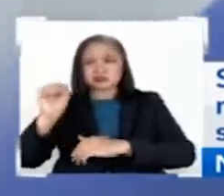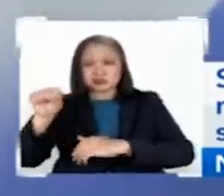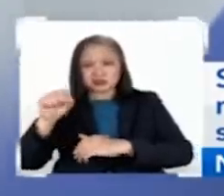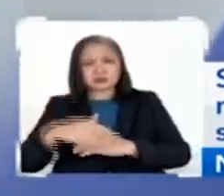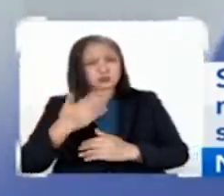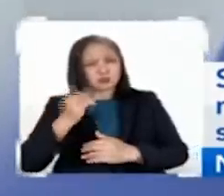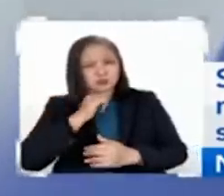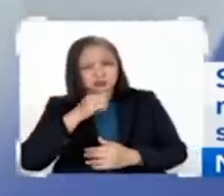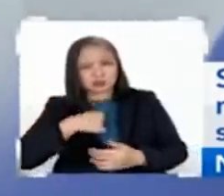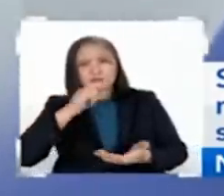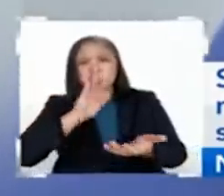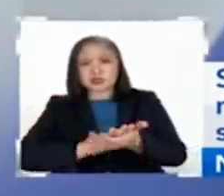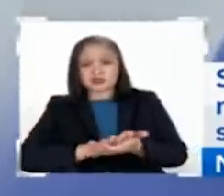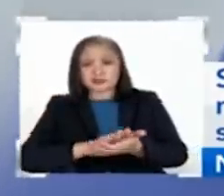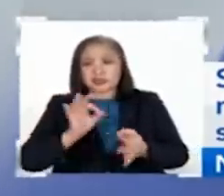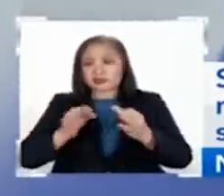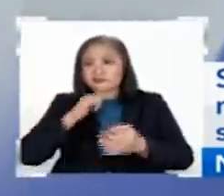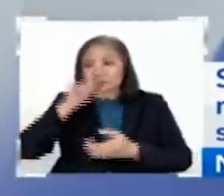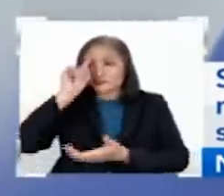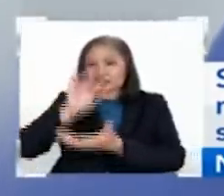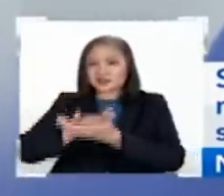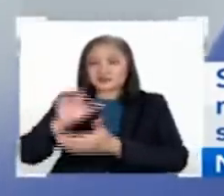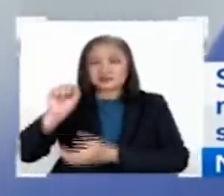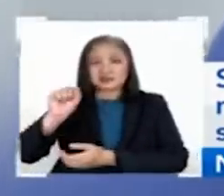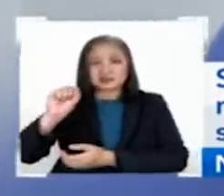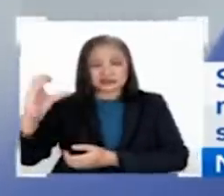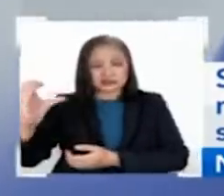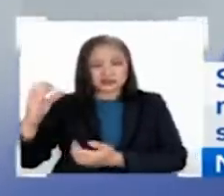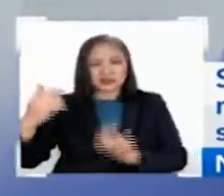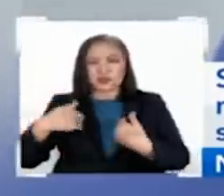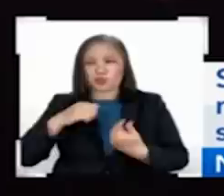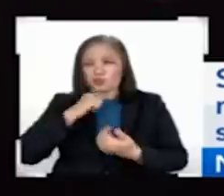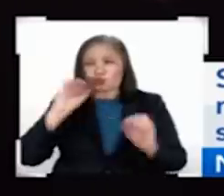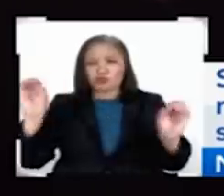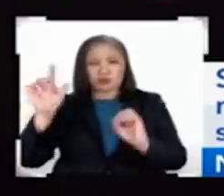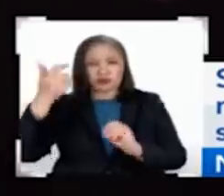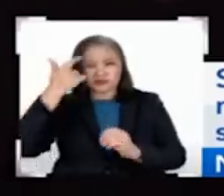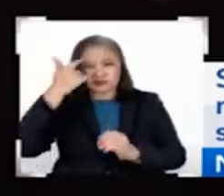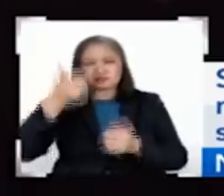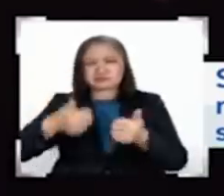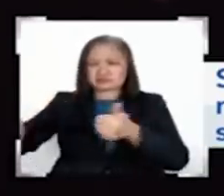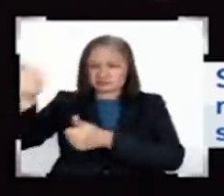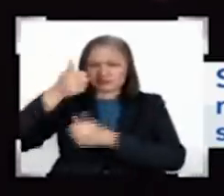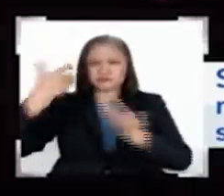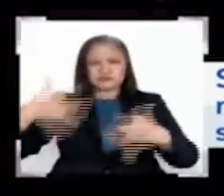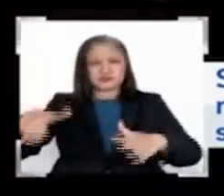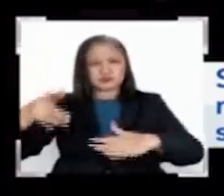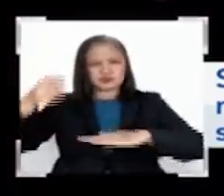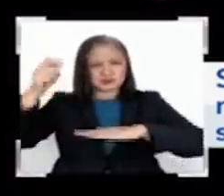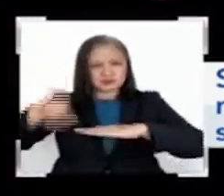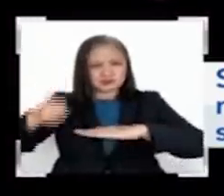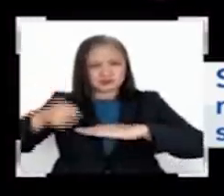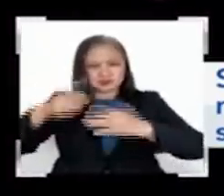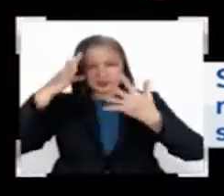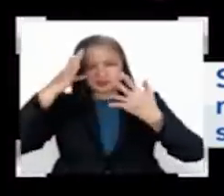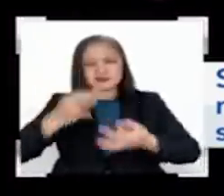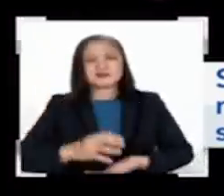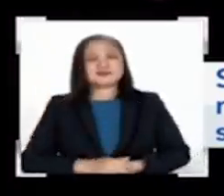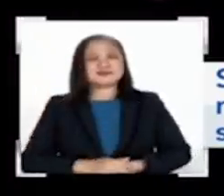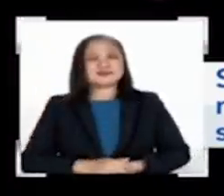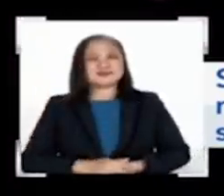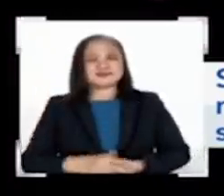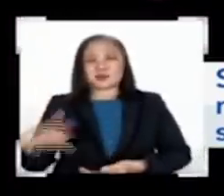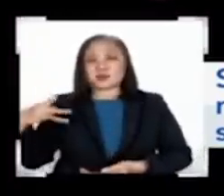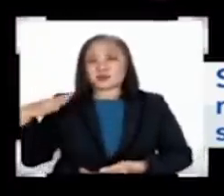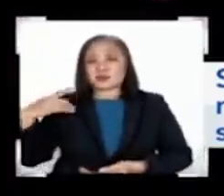Wala na tayong gobyerno kung hindi tayo maniniwala sa desisyon ng Supreme Court. Hinihingan pa namin ang reaksyon dito si Marcos at i-airin namin